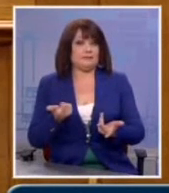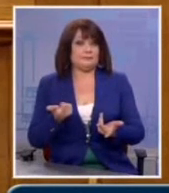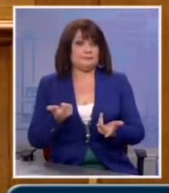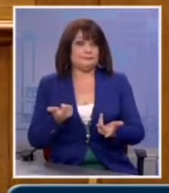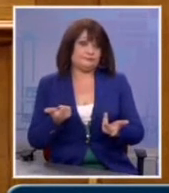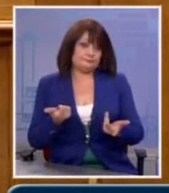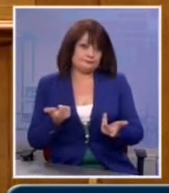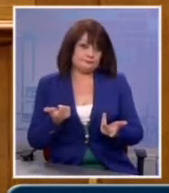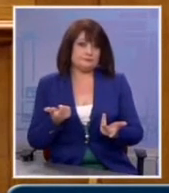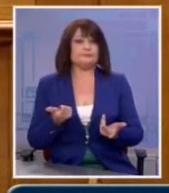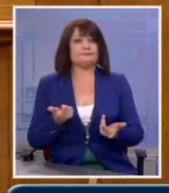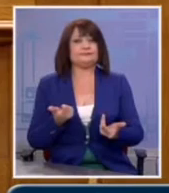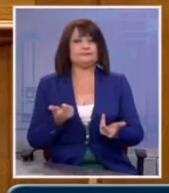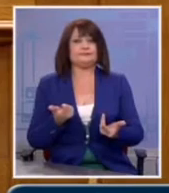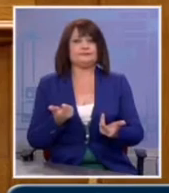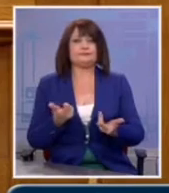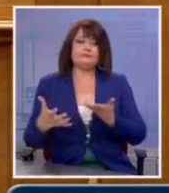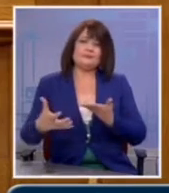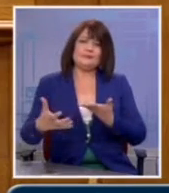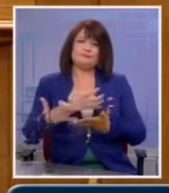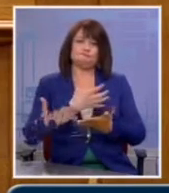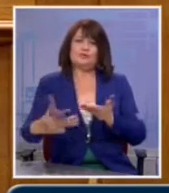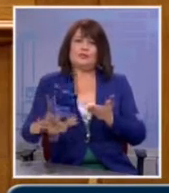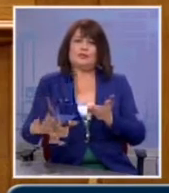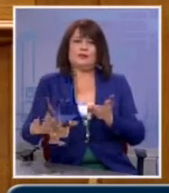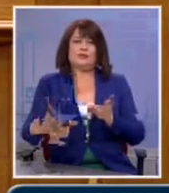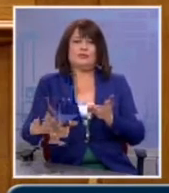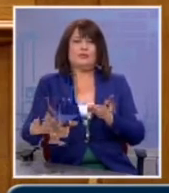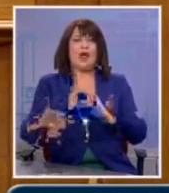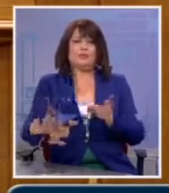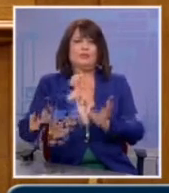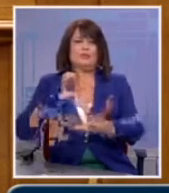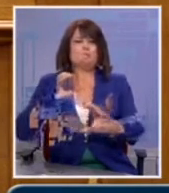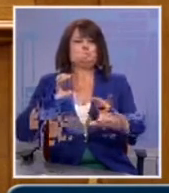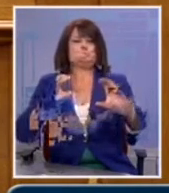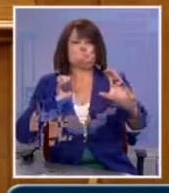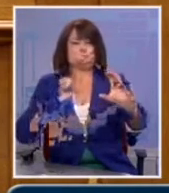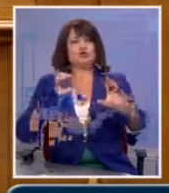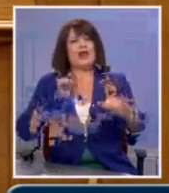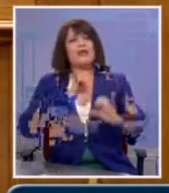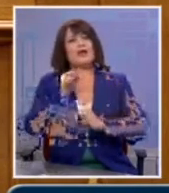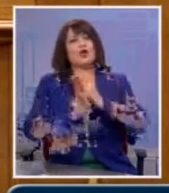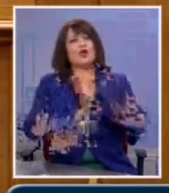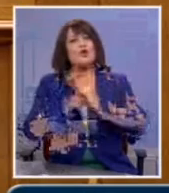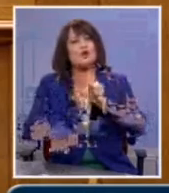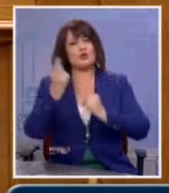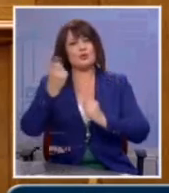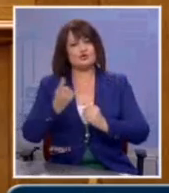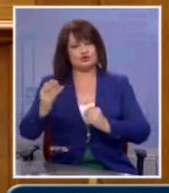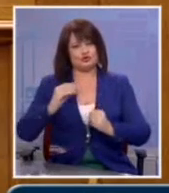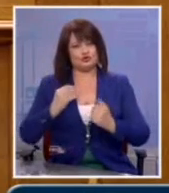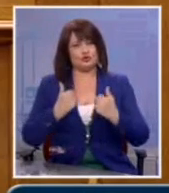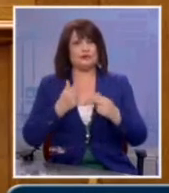από τα έσοδα που θα έχει ο αγωγός αυτός κάθε χρόνο, τα οποία θα